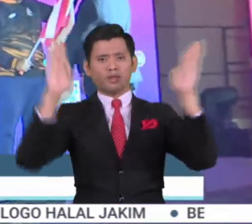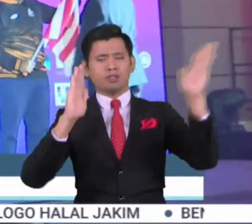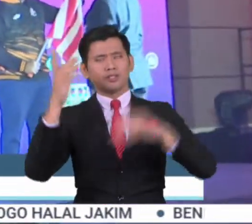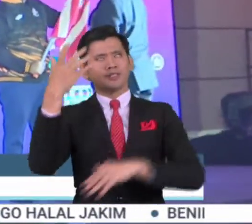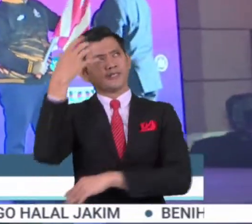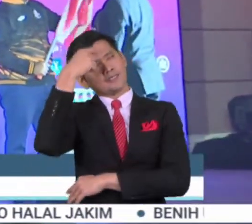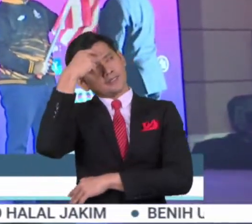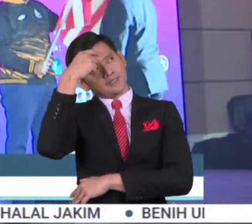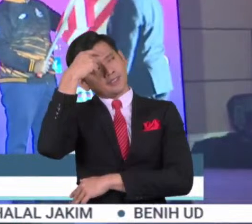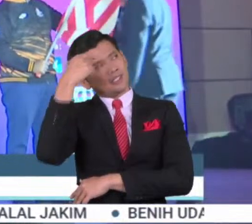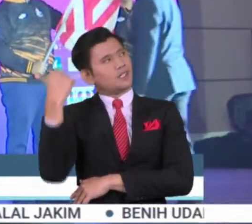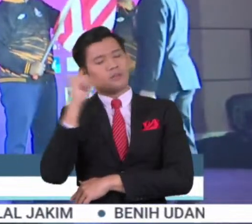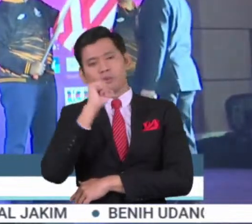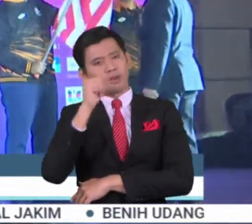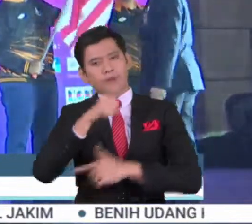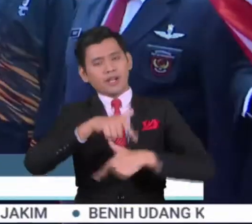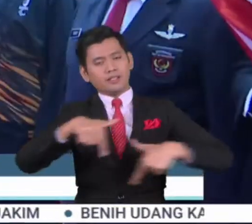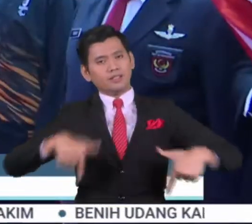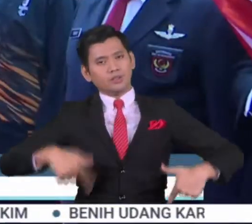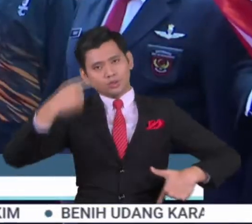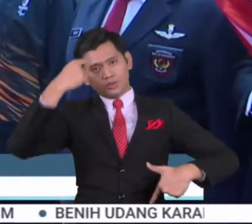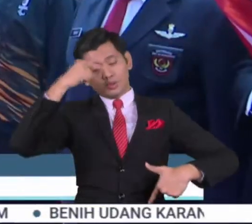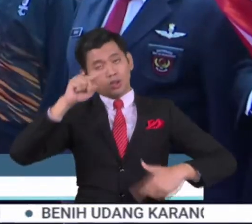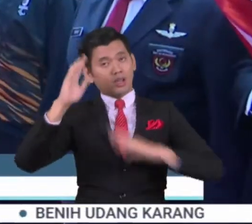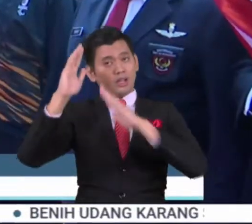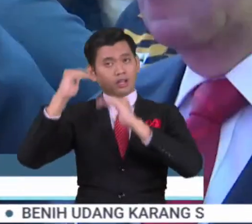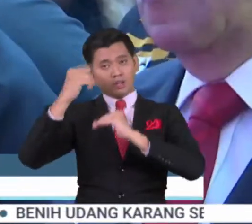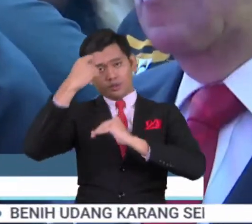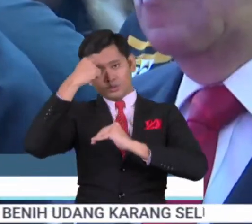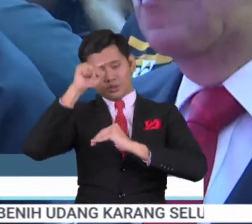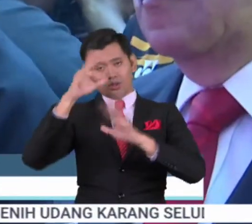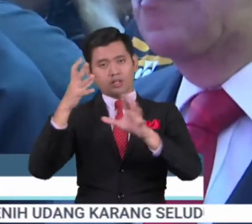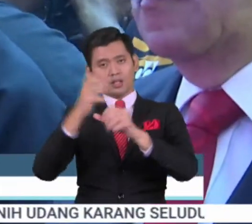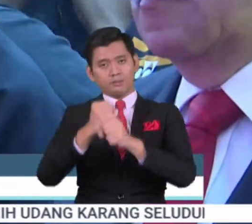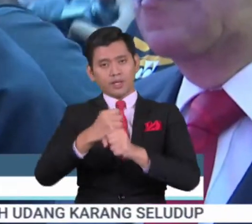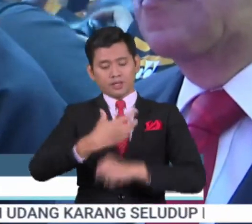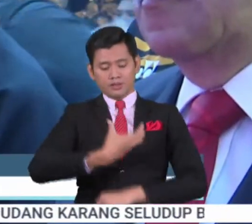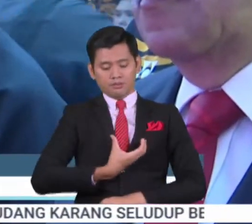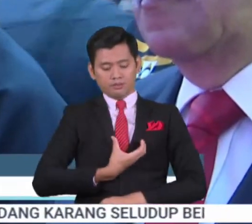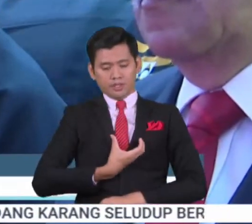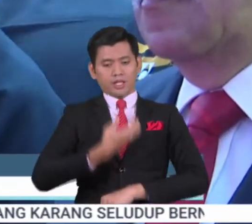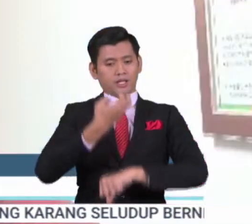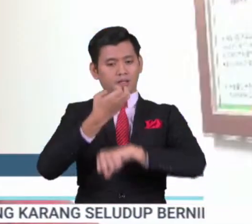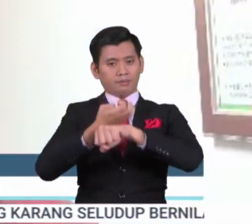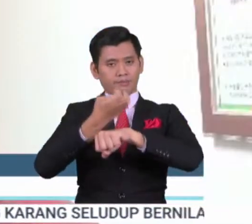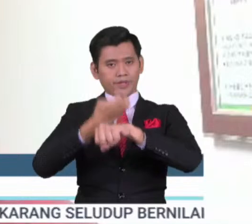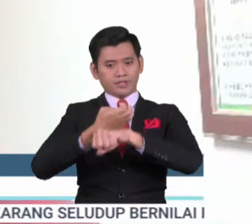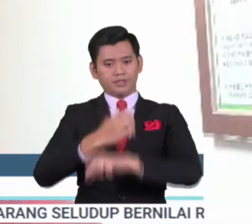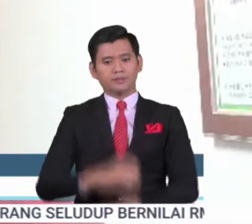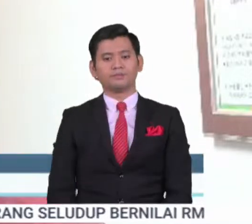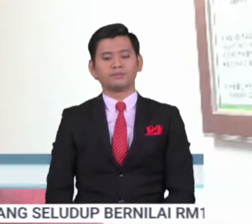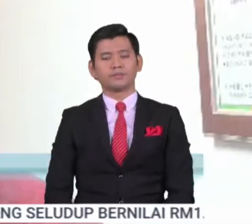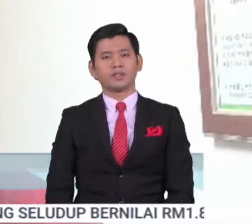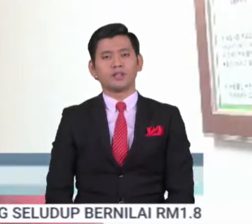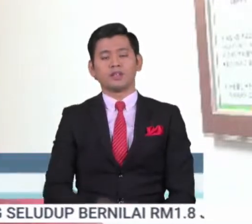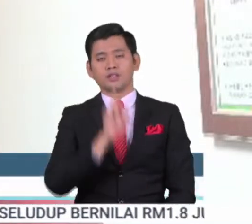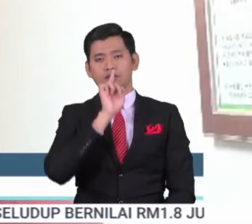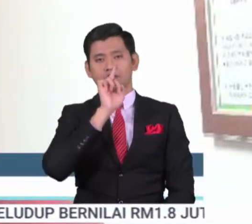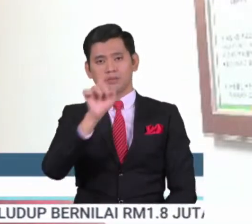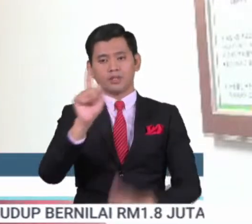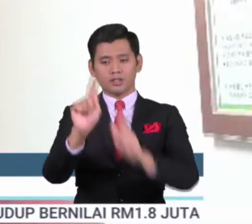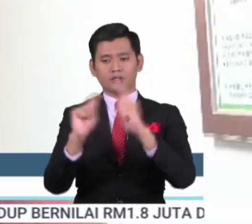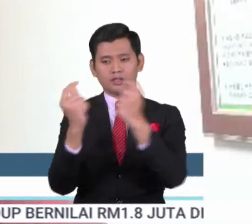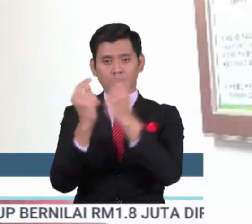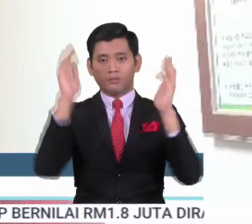buntu dan tidak berani meletakkan harapan kepada atlet untuk menyumbang pengat emas. Yakin bahawa sebenarnya